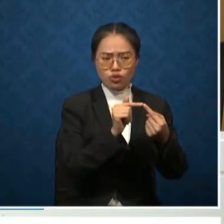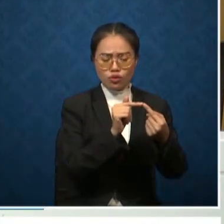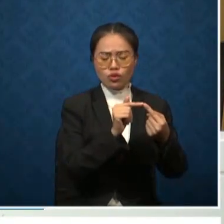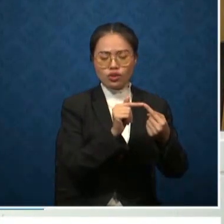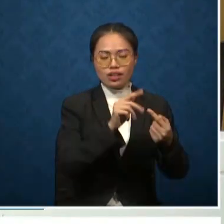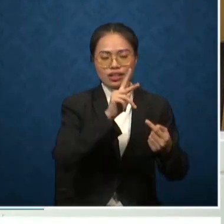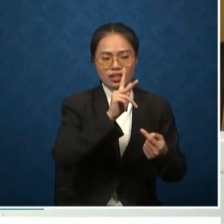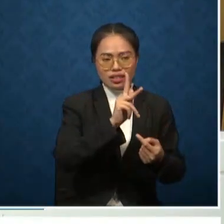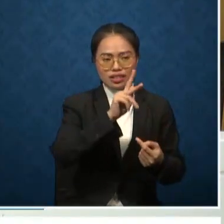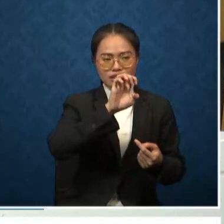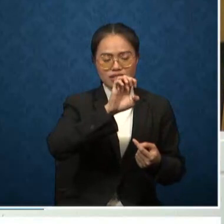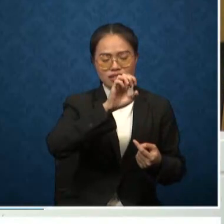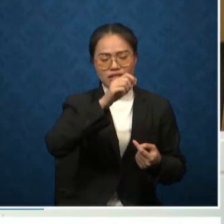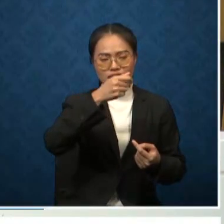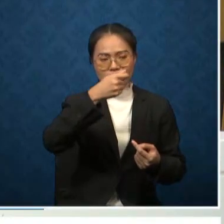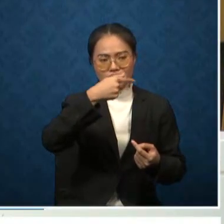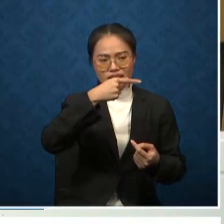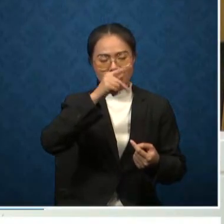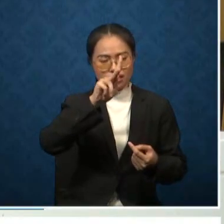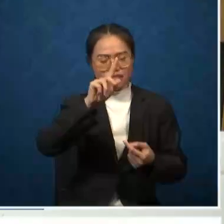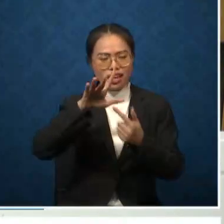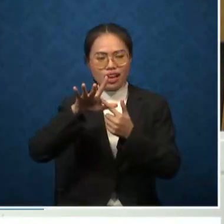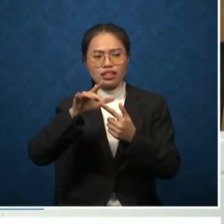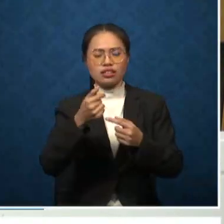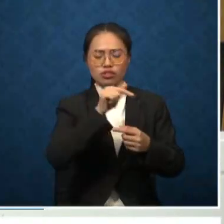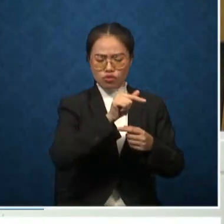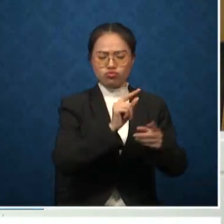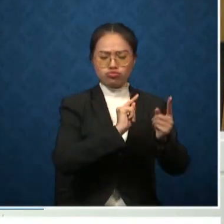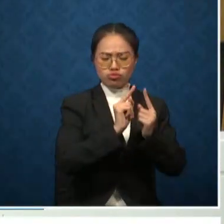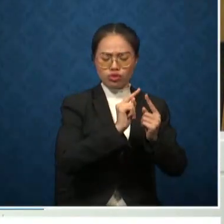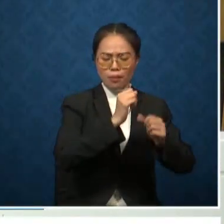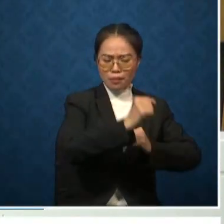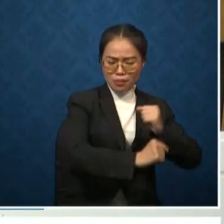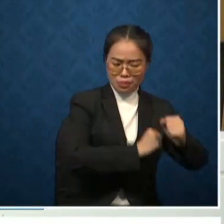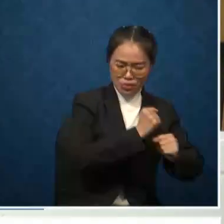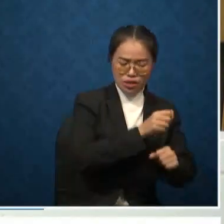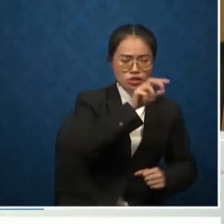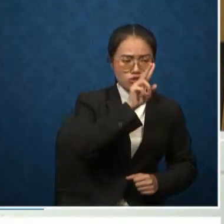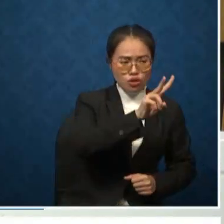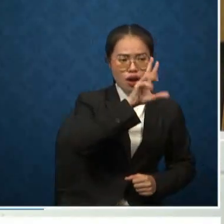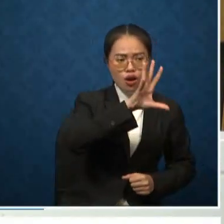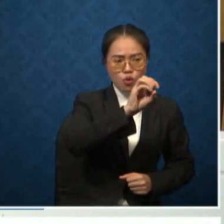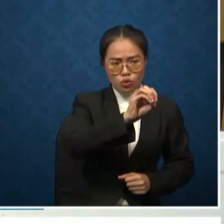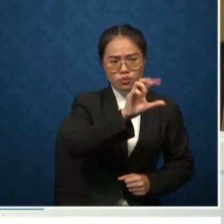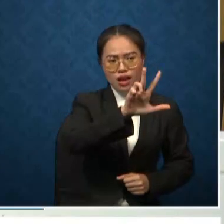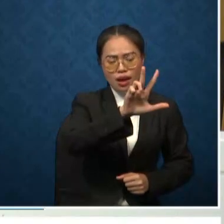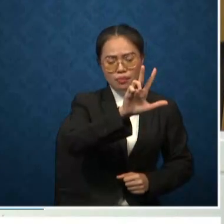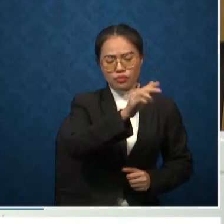ควรตั้งแต่ปี2563ถึงวันนี้นะครับวันที่เรา